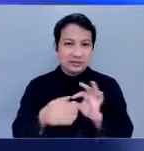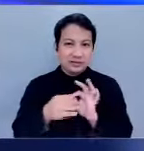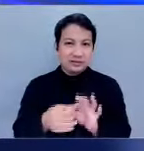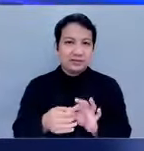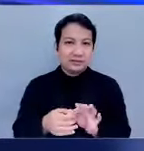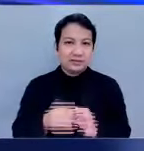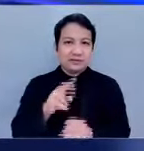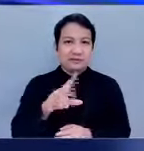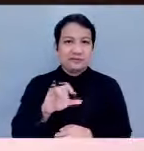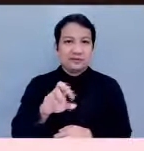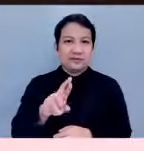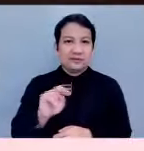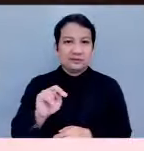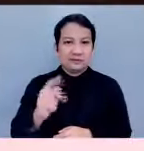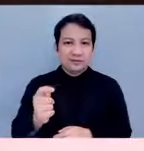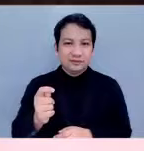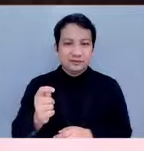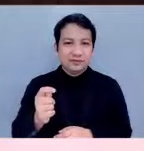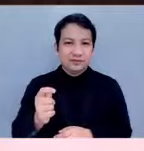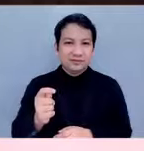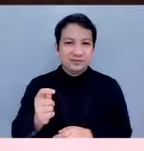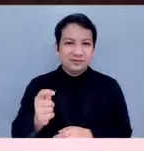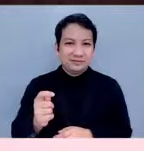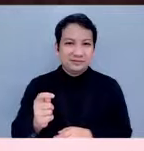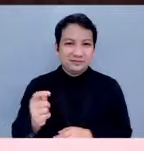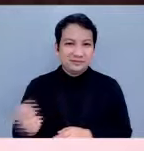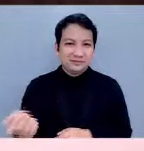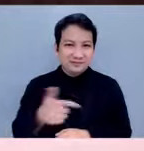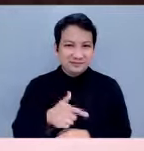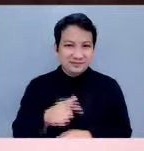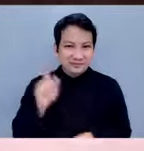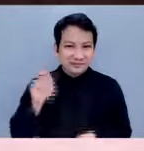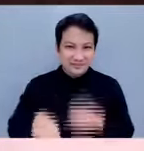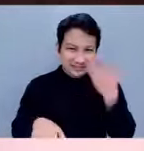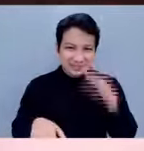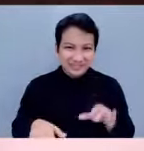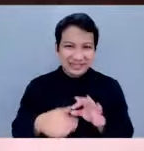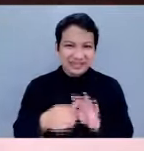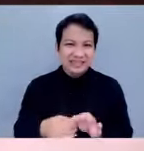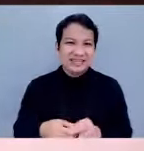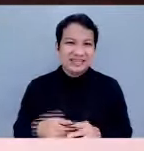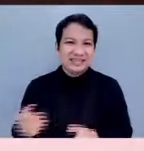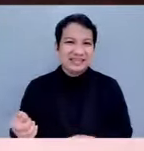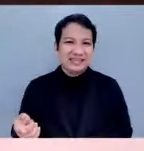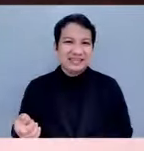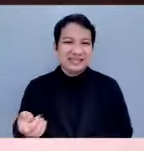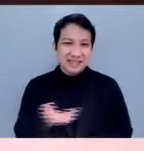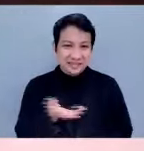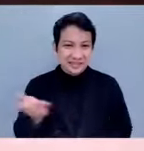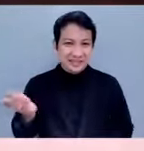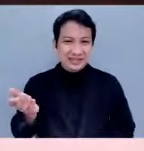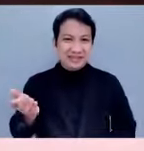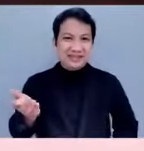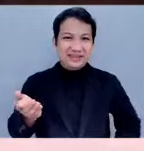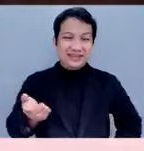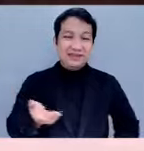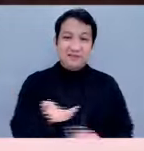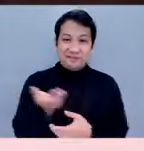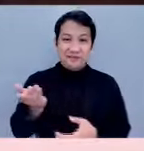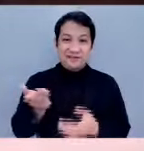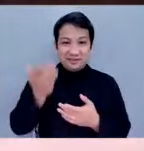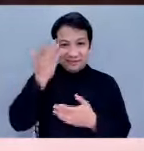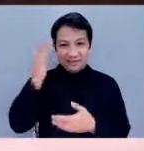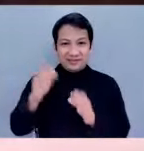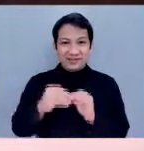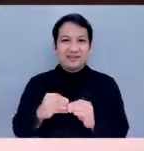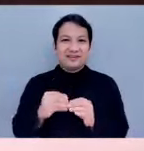Diba? Buti di sa akin napunta yung line nyo kasi hindi ko alam. Pero eto, mabuti kahit wala akong alam, may movie na